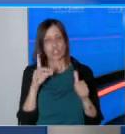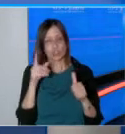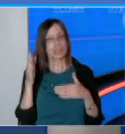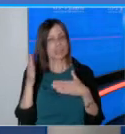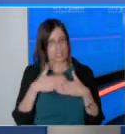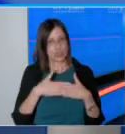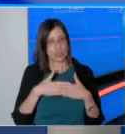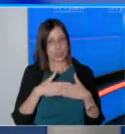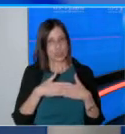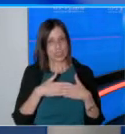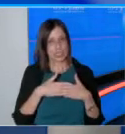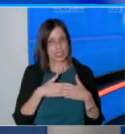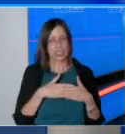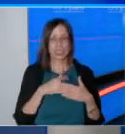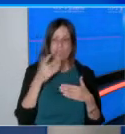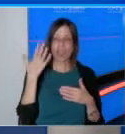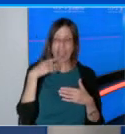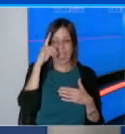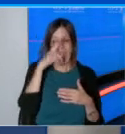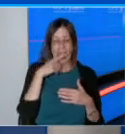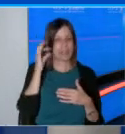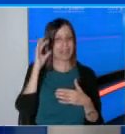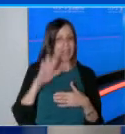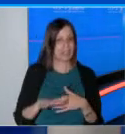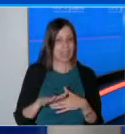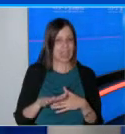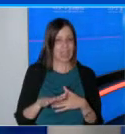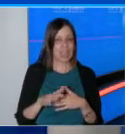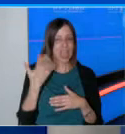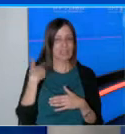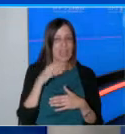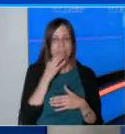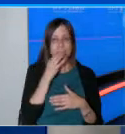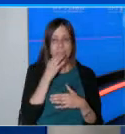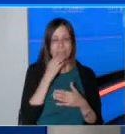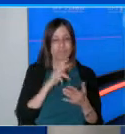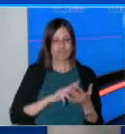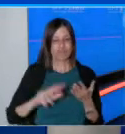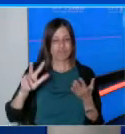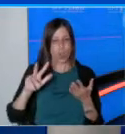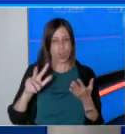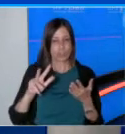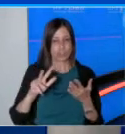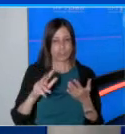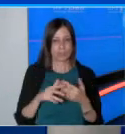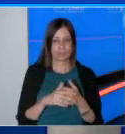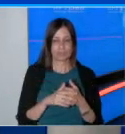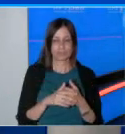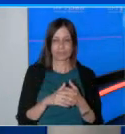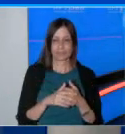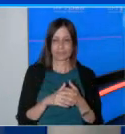נשוי לאבא, ונשוי לאבא לילדה, הייתה בת 3 חודשים אז,